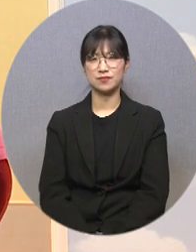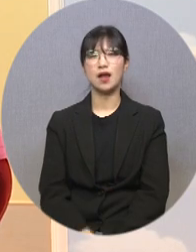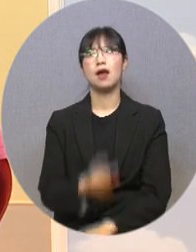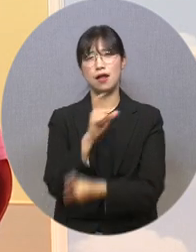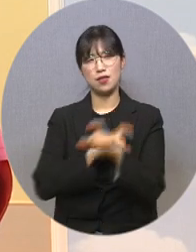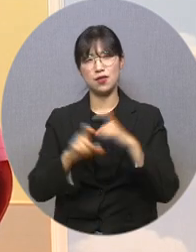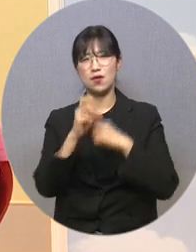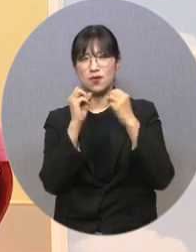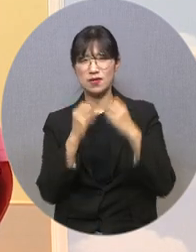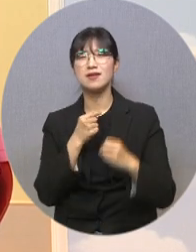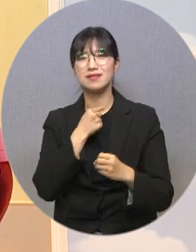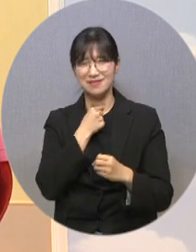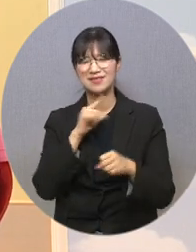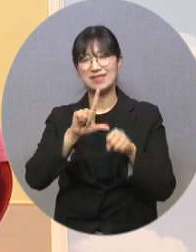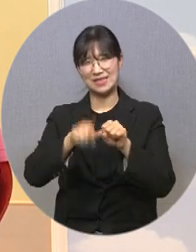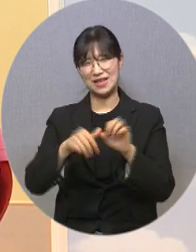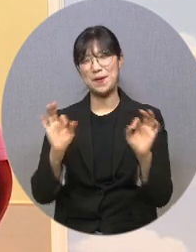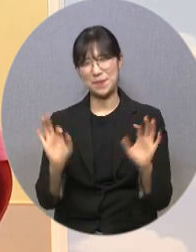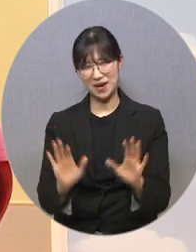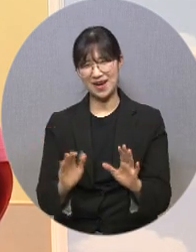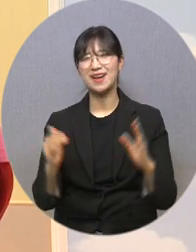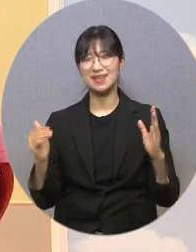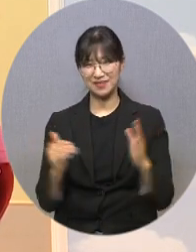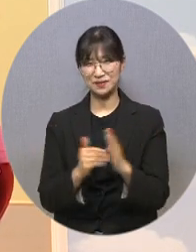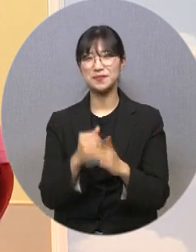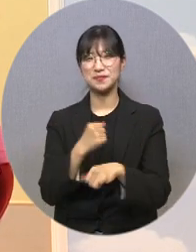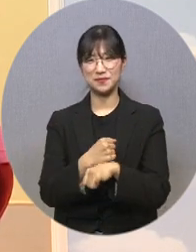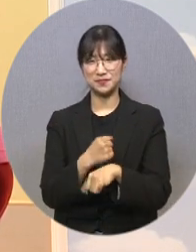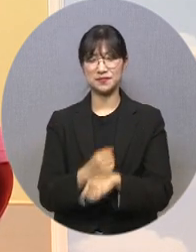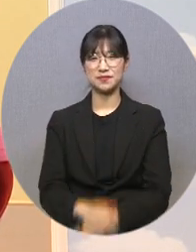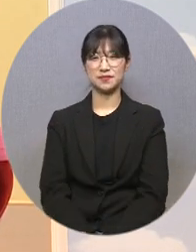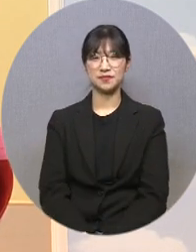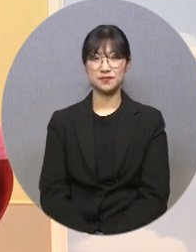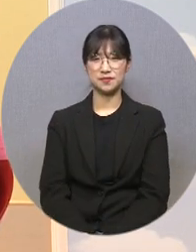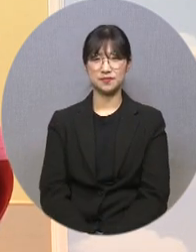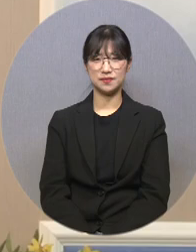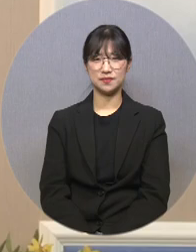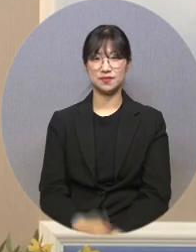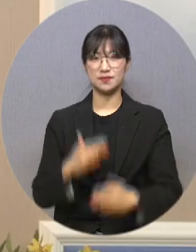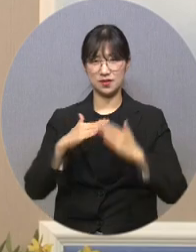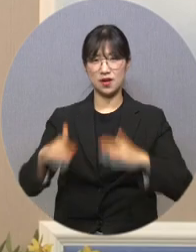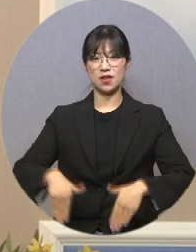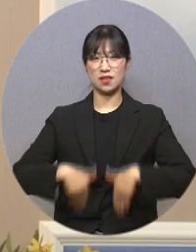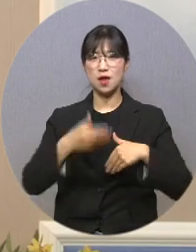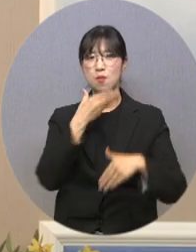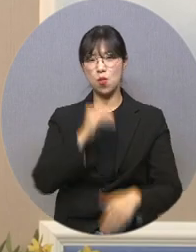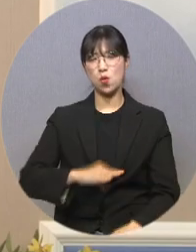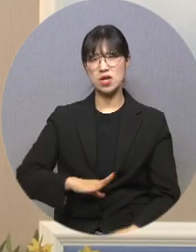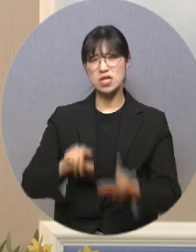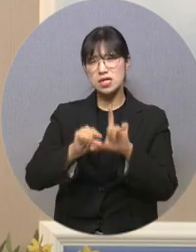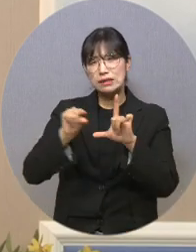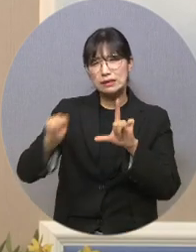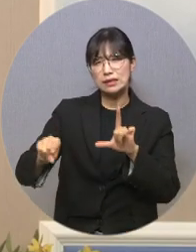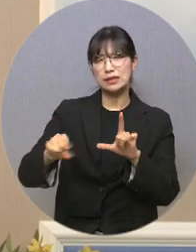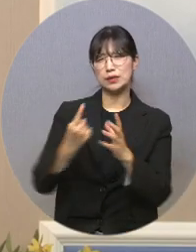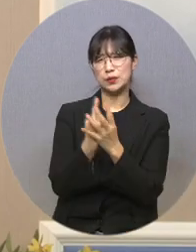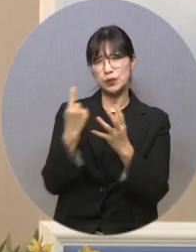얘기를 나누고 싶지만 오늘은 시간 관계상 여기서 마무리를 짓도록 하겠습니다. 전라남도에 복지 사각지대가